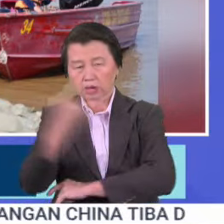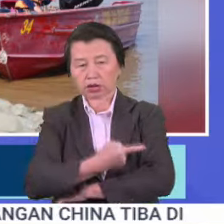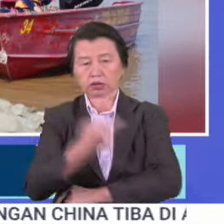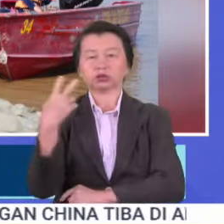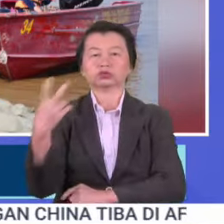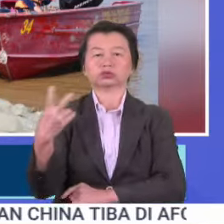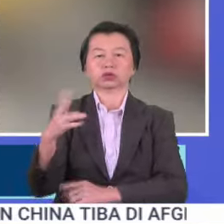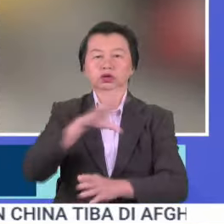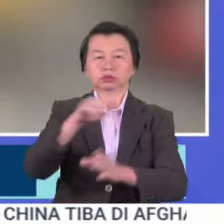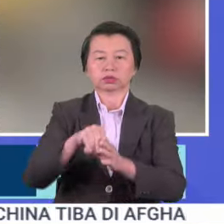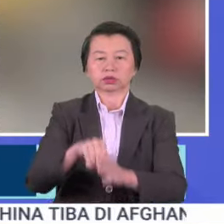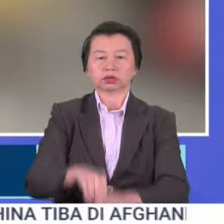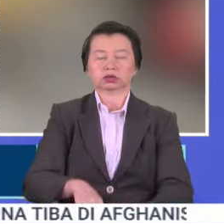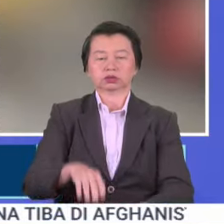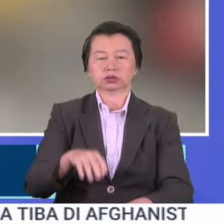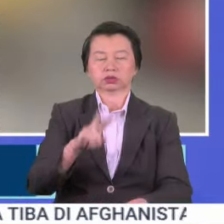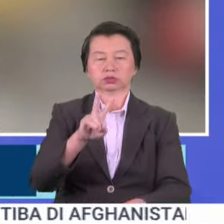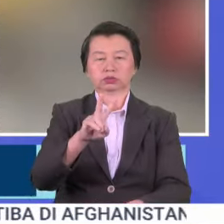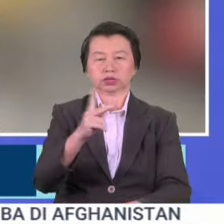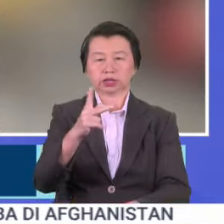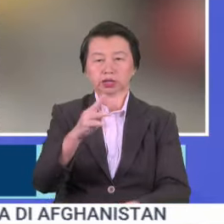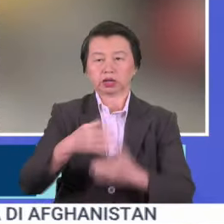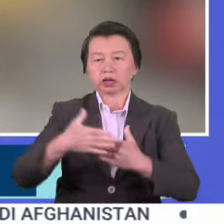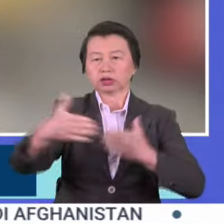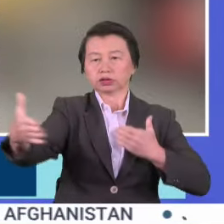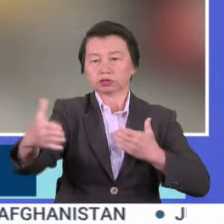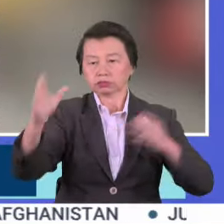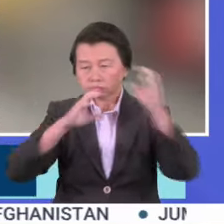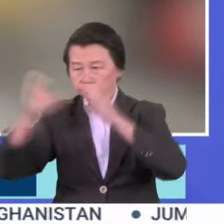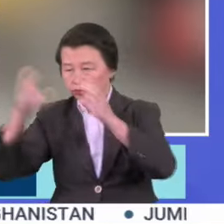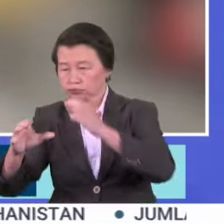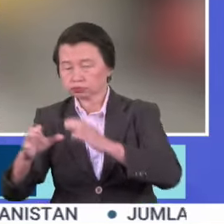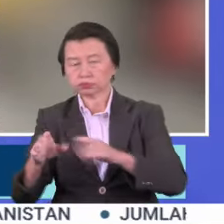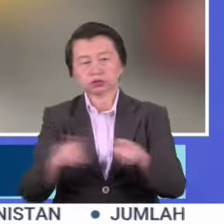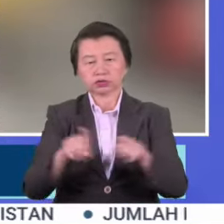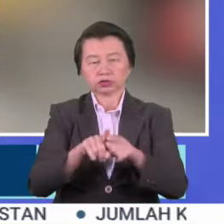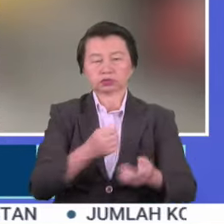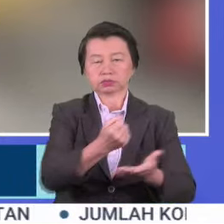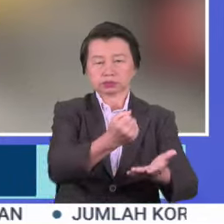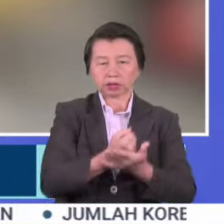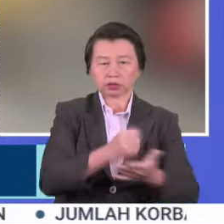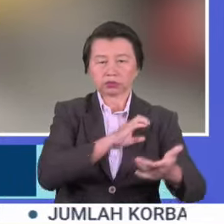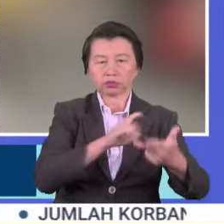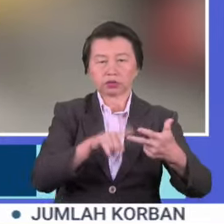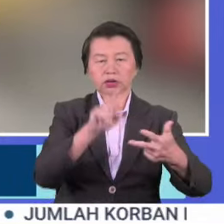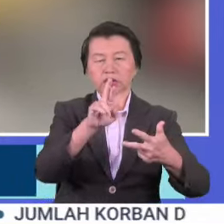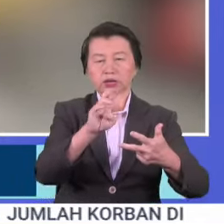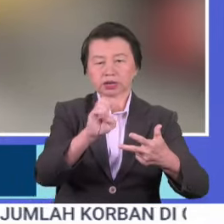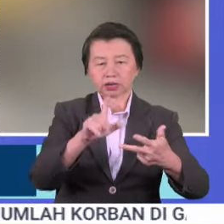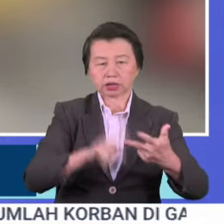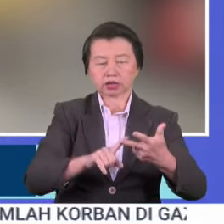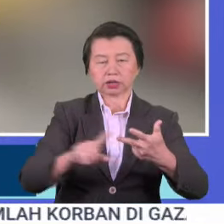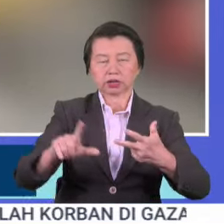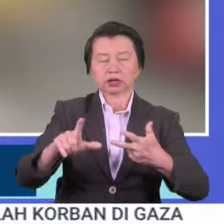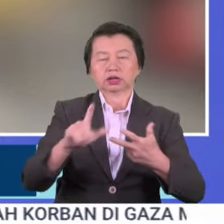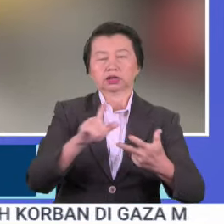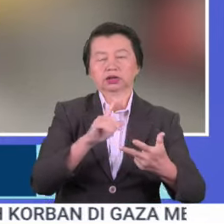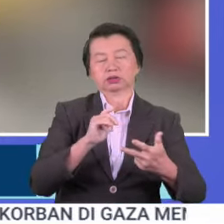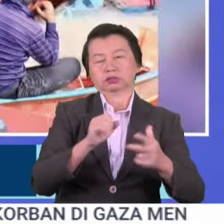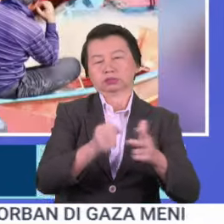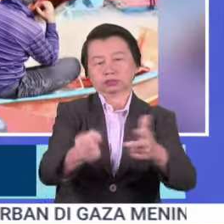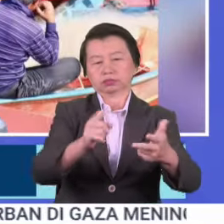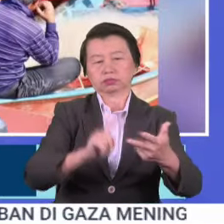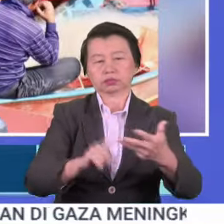kedua hari ini melibatkan 2 km radius pencarian. Operasi turut dibantu PDRM, Rela, Lembaga Sungai dan penduduk